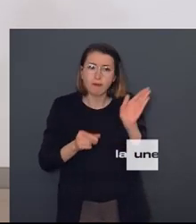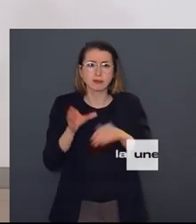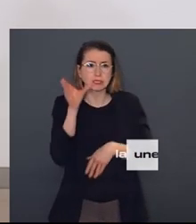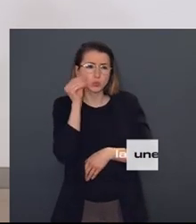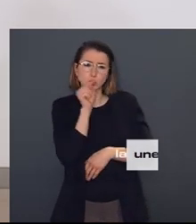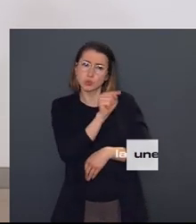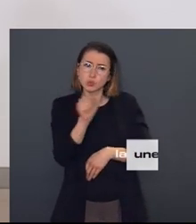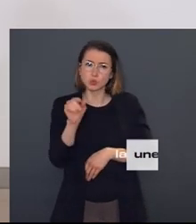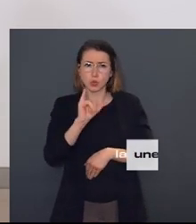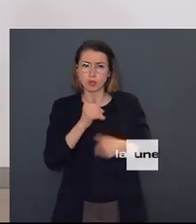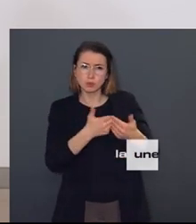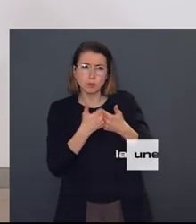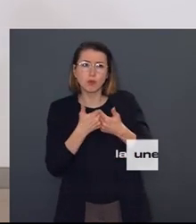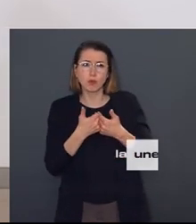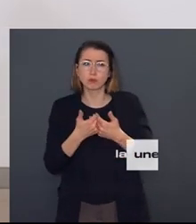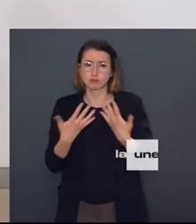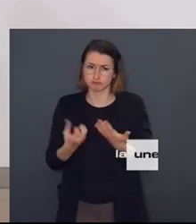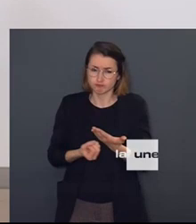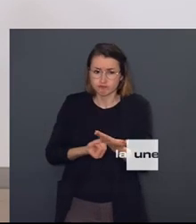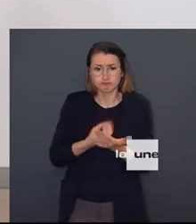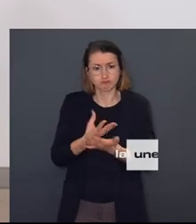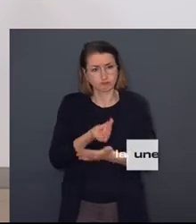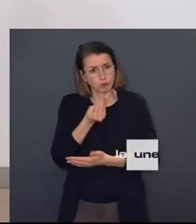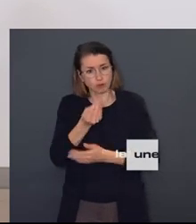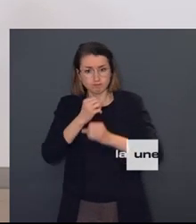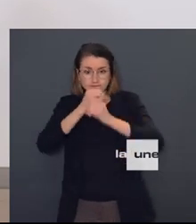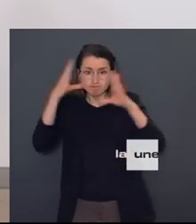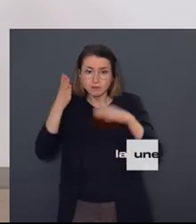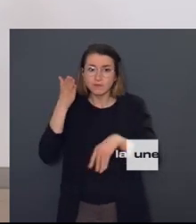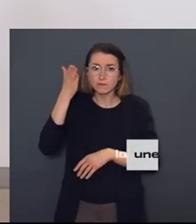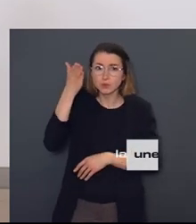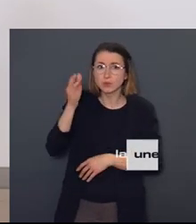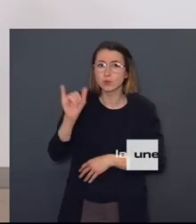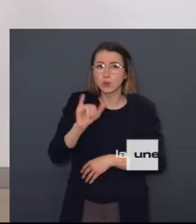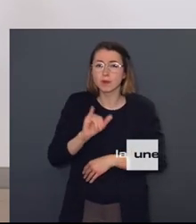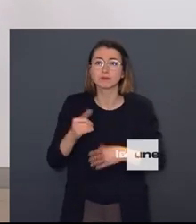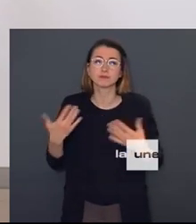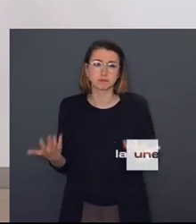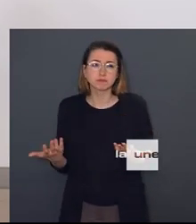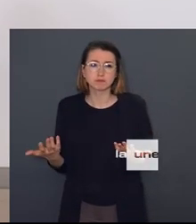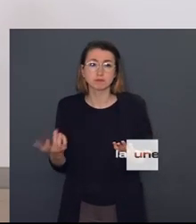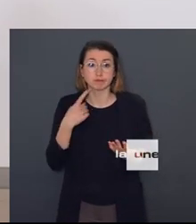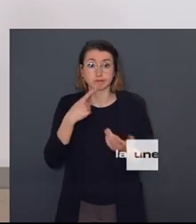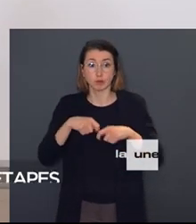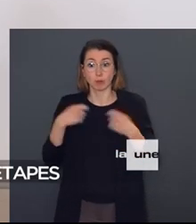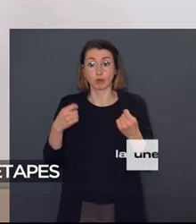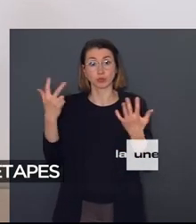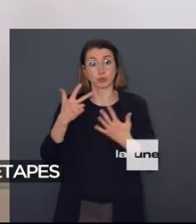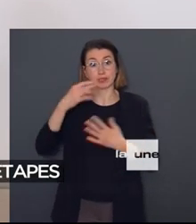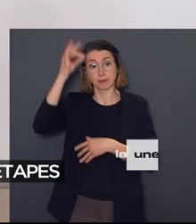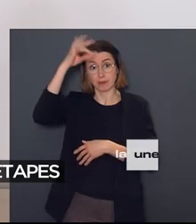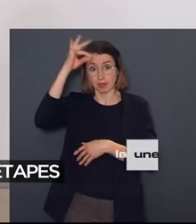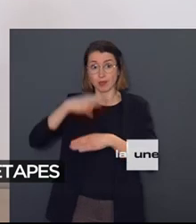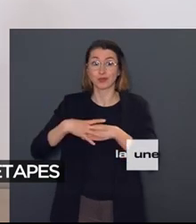cette perspective, c'est que beaucoup plus de choses peuvent se passer à l'extérieur à partir du 8 mai. Le Premier ministre a aussi